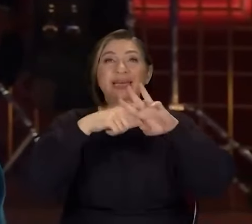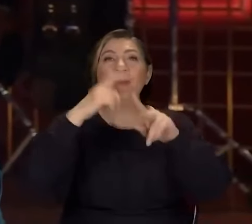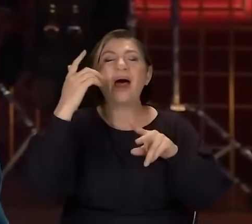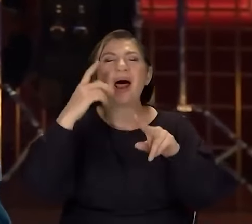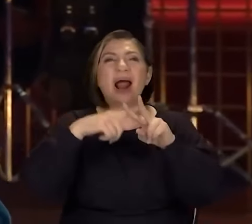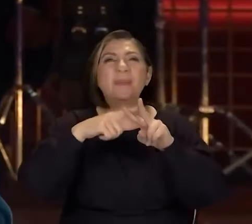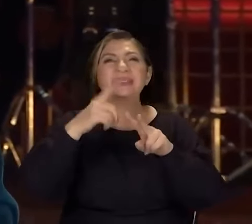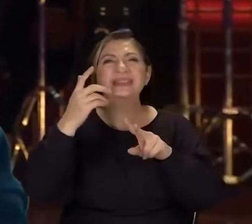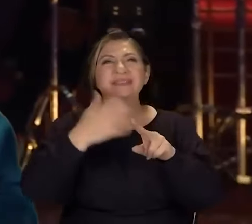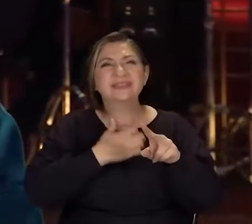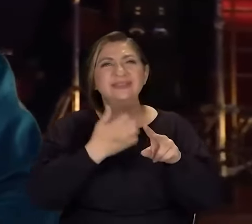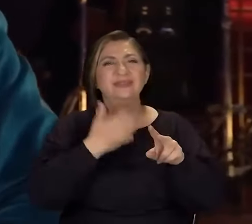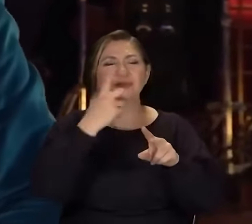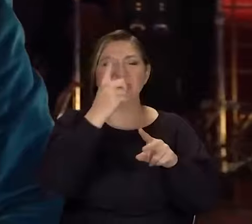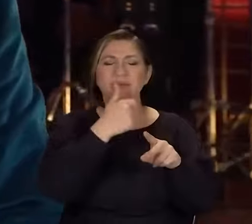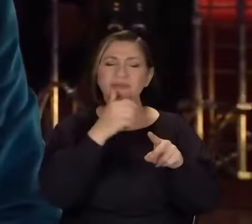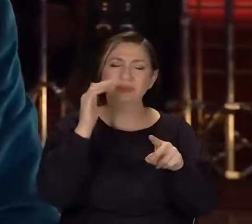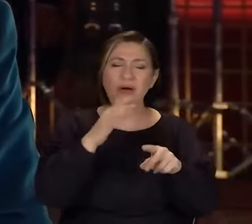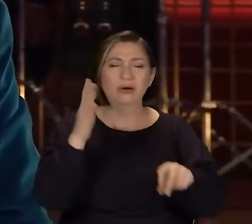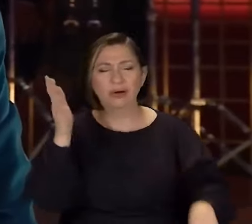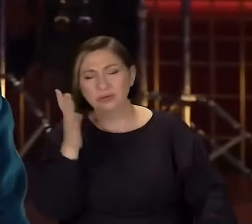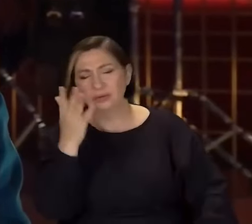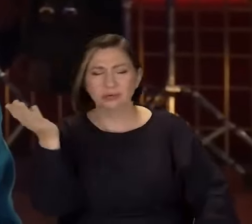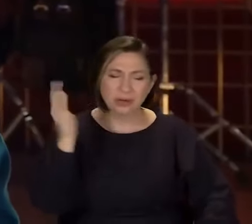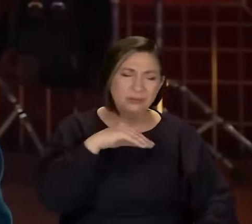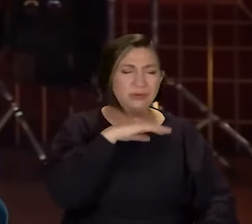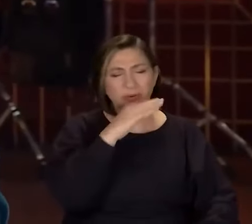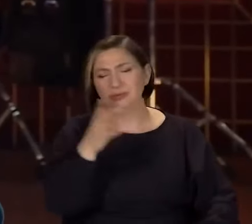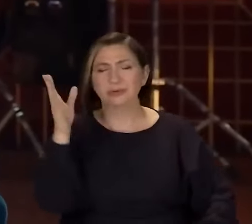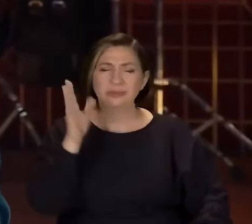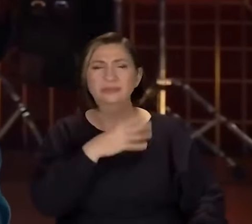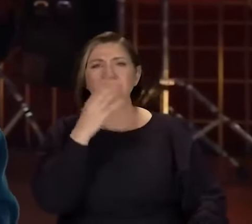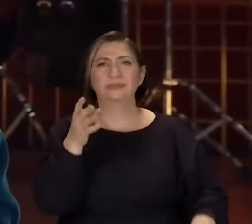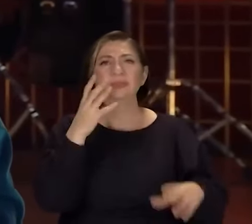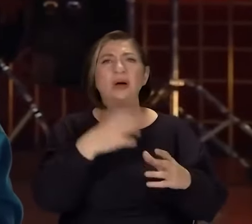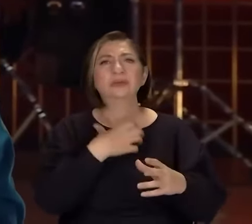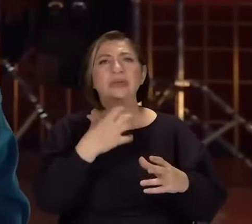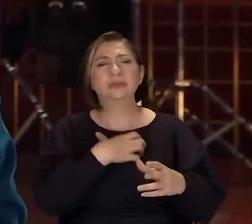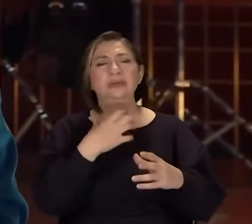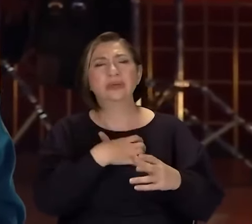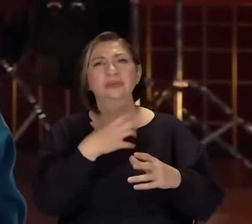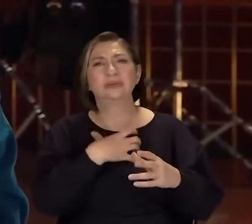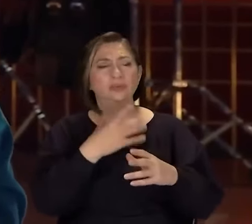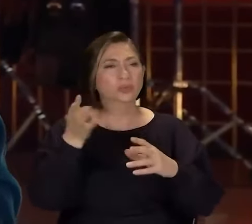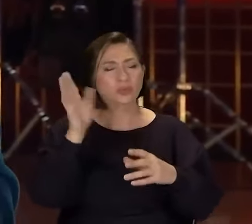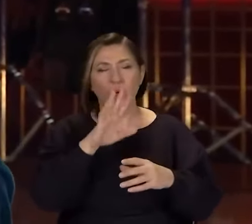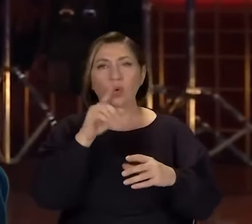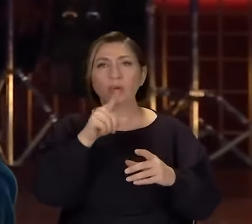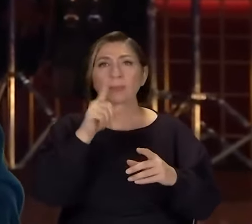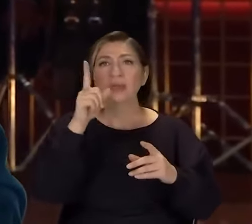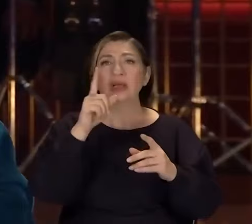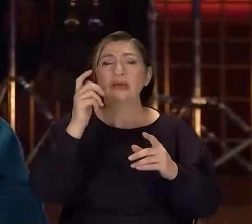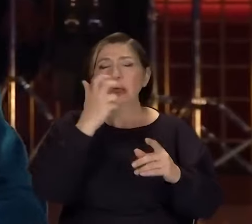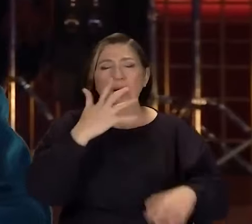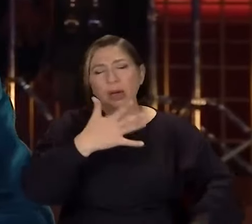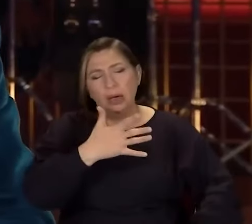konusu. Yani bir adam çıkıyor helle gelle helle velle bette pop pop pop pop pop pop pop diyor. Ondan sonra oradan bir